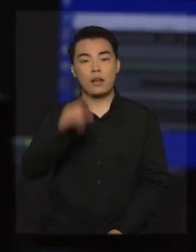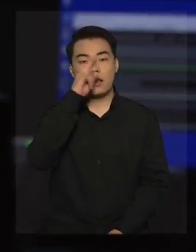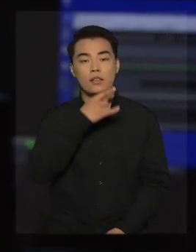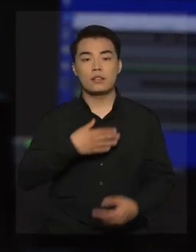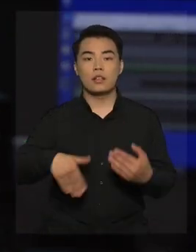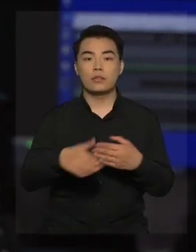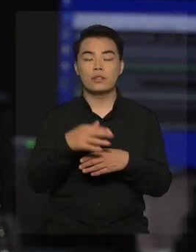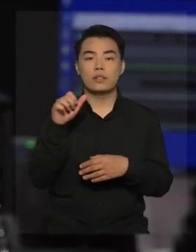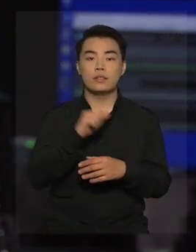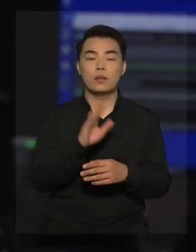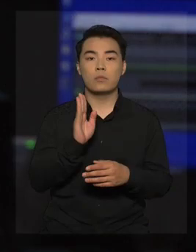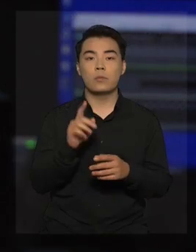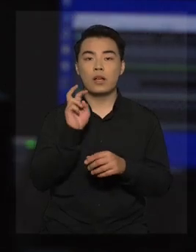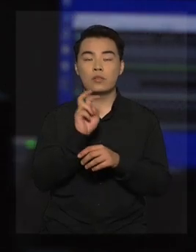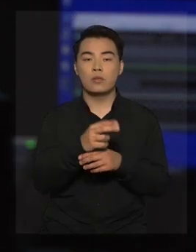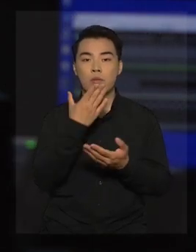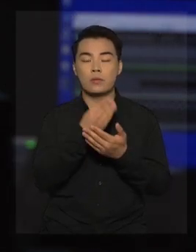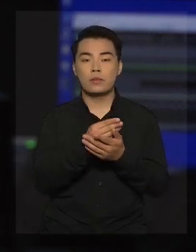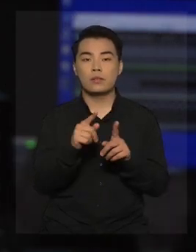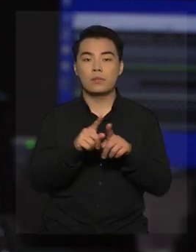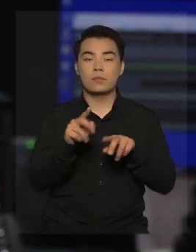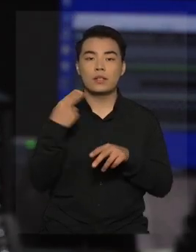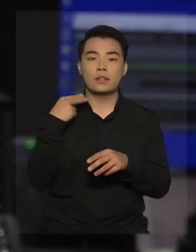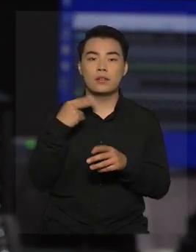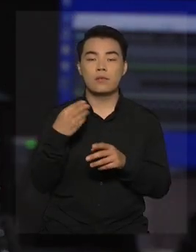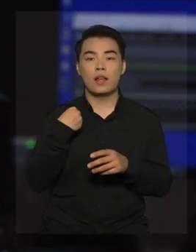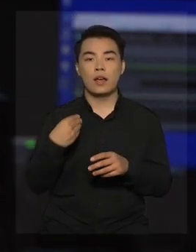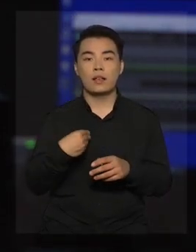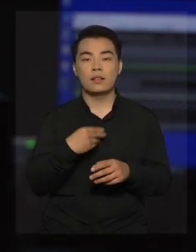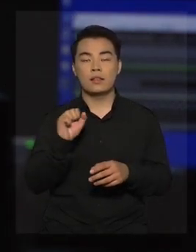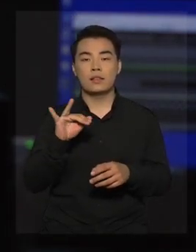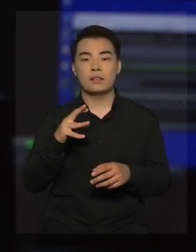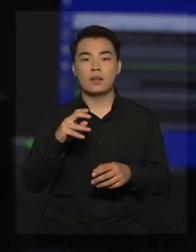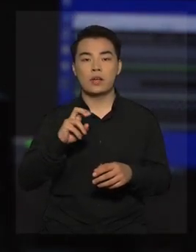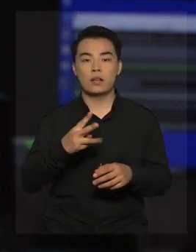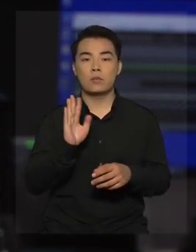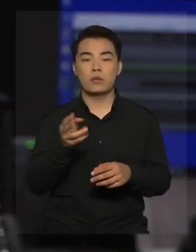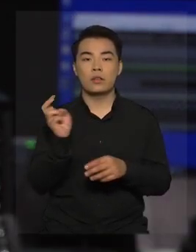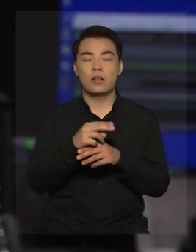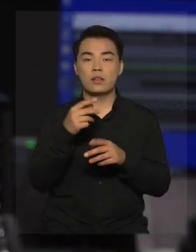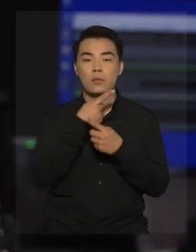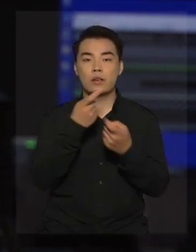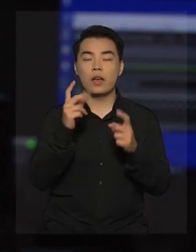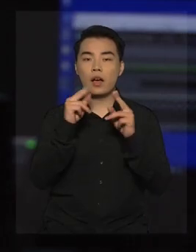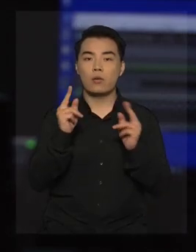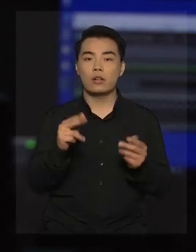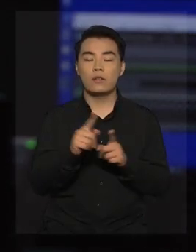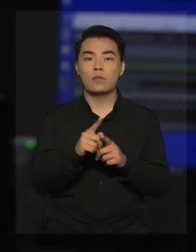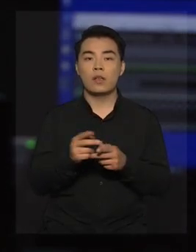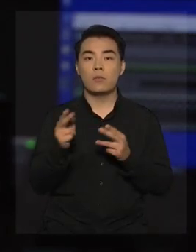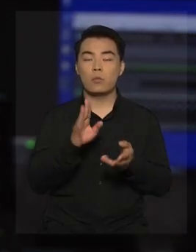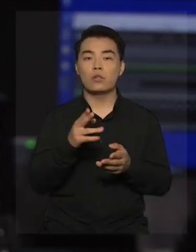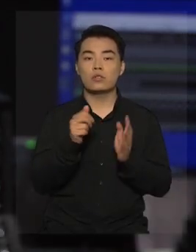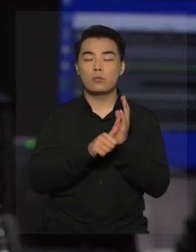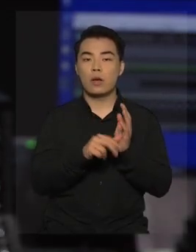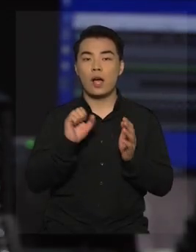Казахстан на следующей неделе посетит специальный представитель президента Франции Изабель Дюмон, сообщает Ахорда. Визит состоится 6